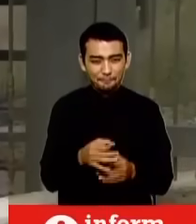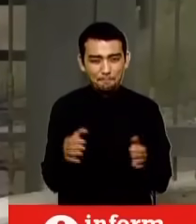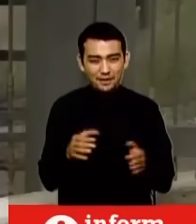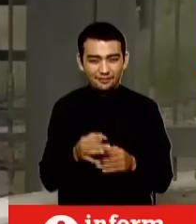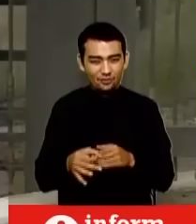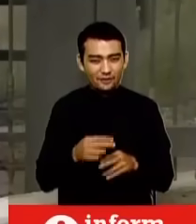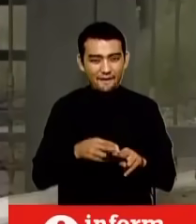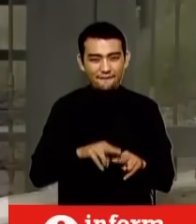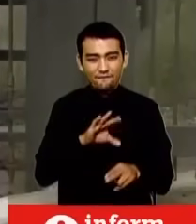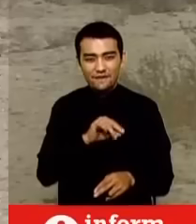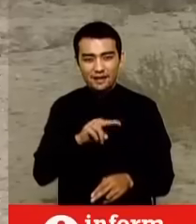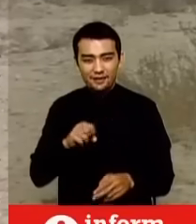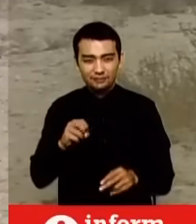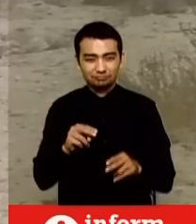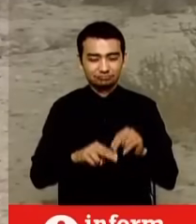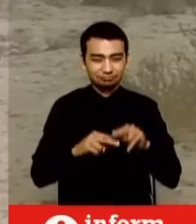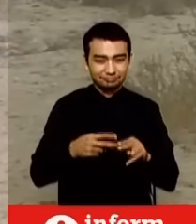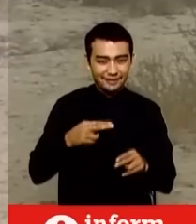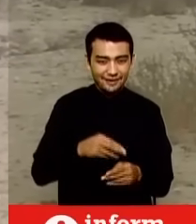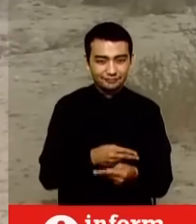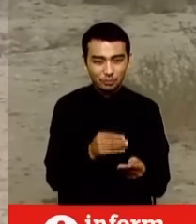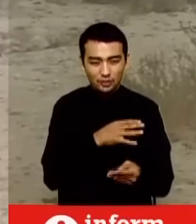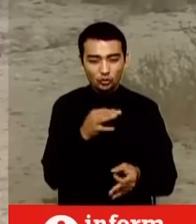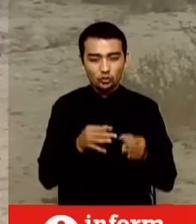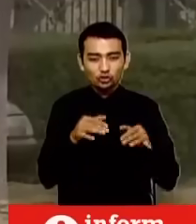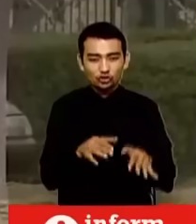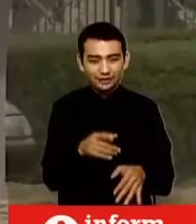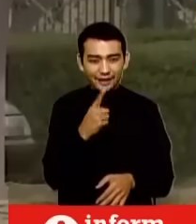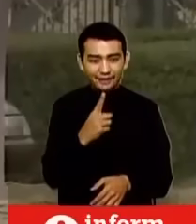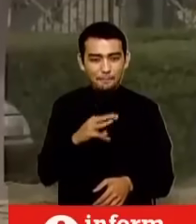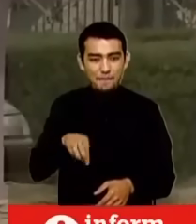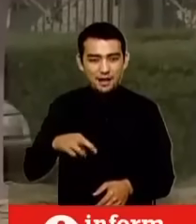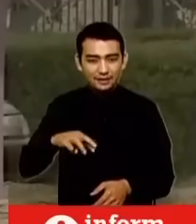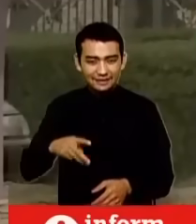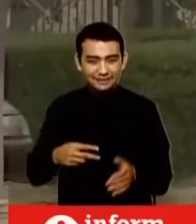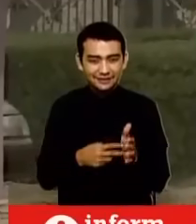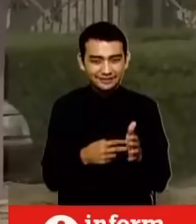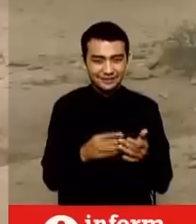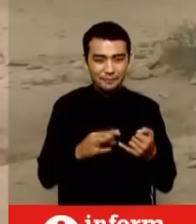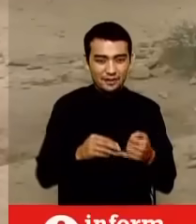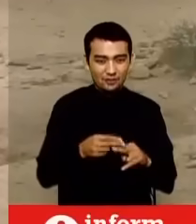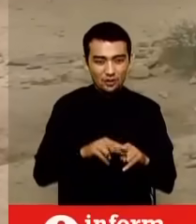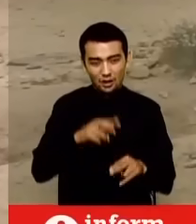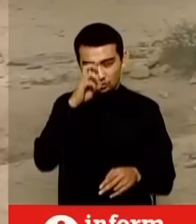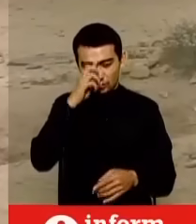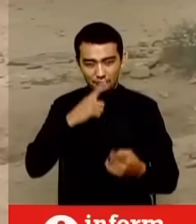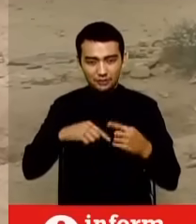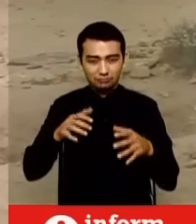аумақ вилла салу үшін берілген екен. Сондықтан сот шешімімен құны 1 миллиард теңгеге бағаланған жер телімі мемлекет